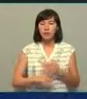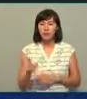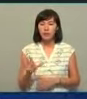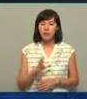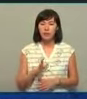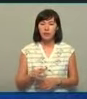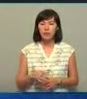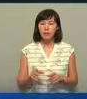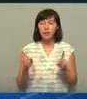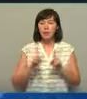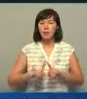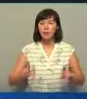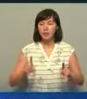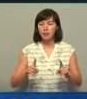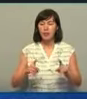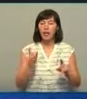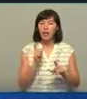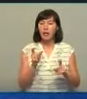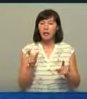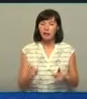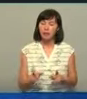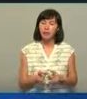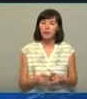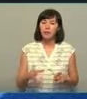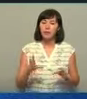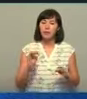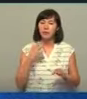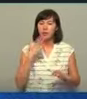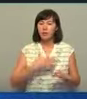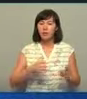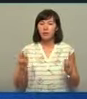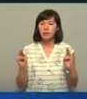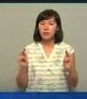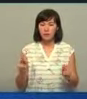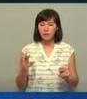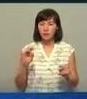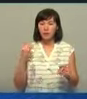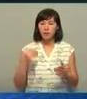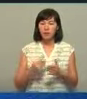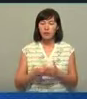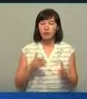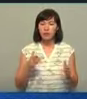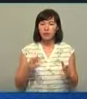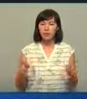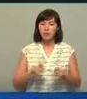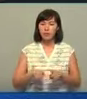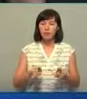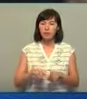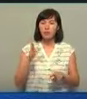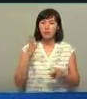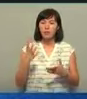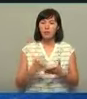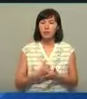болатын. Негізгі мақсаты өскелең ұрпақтың бойында отан сүйгіштікке, адалдыққа, ұлттық құндылықтарды насихаттау болып